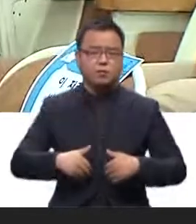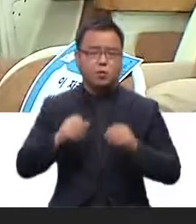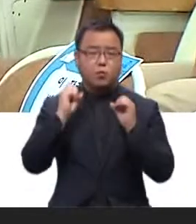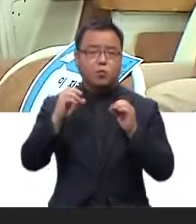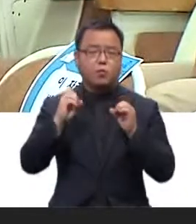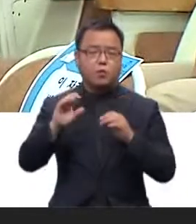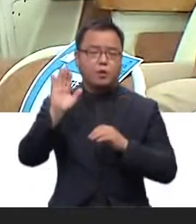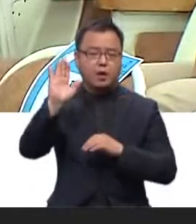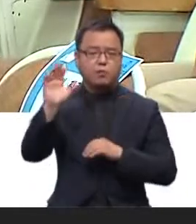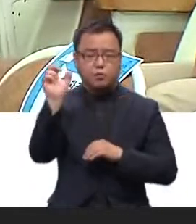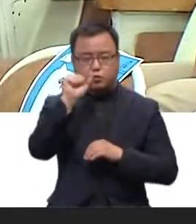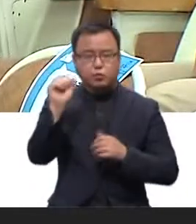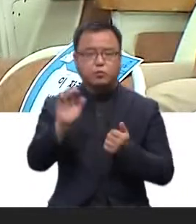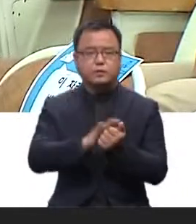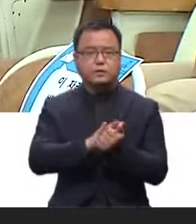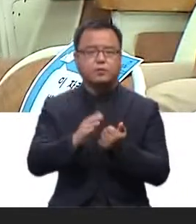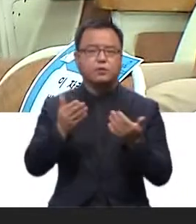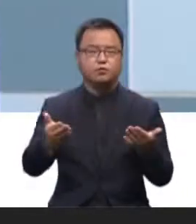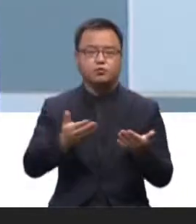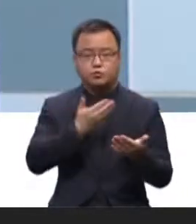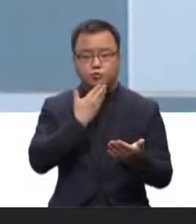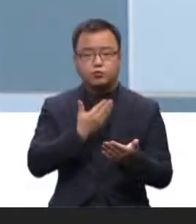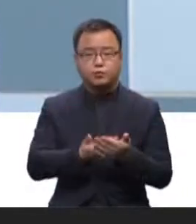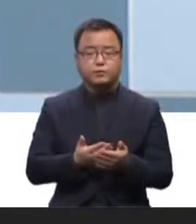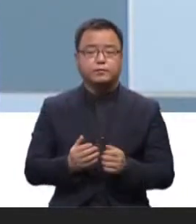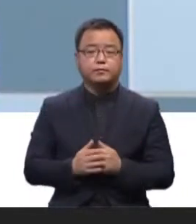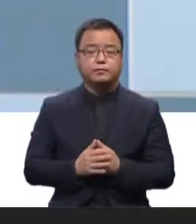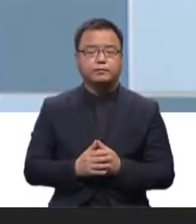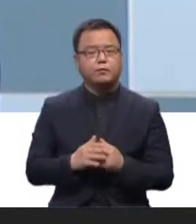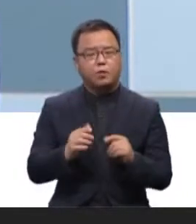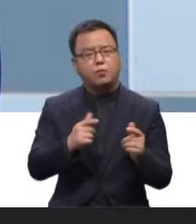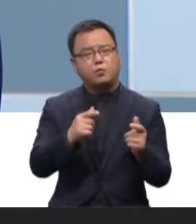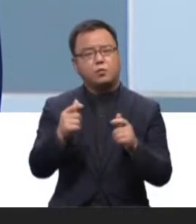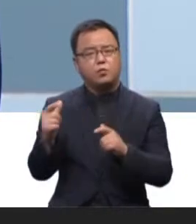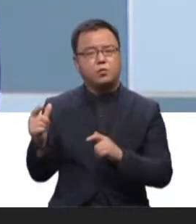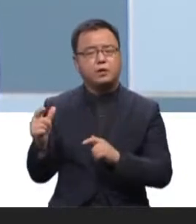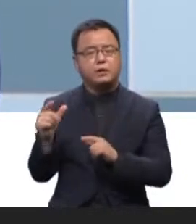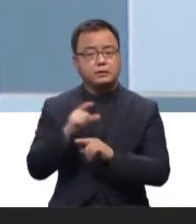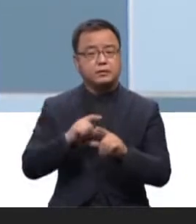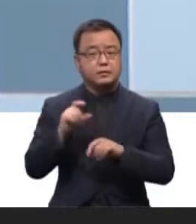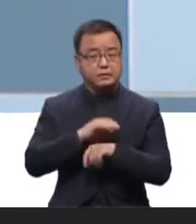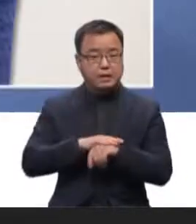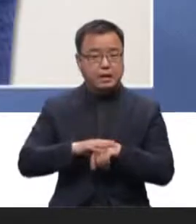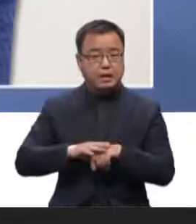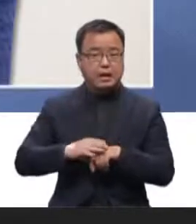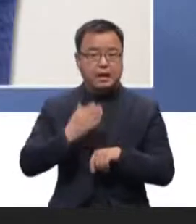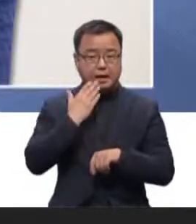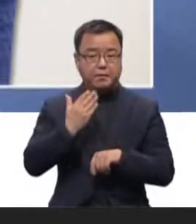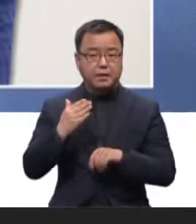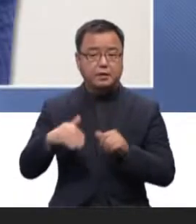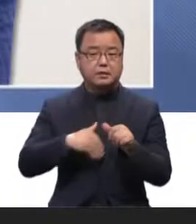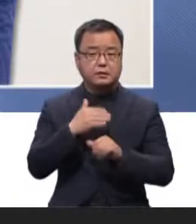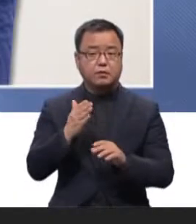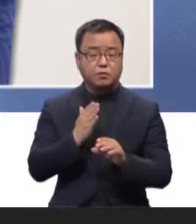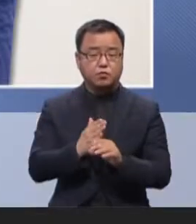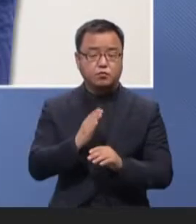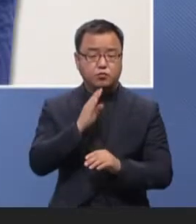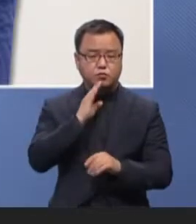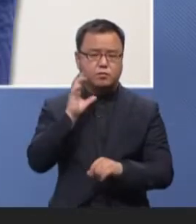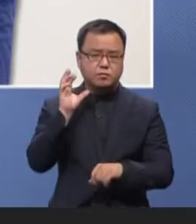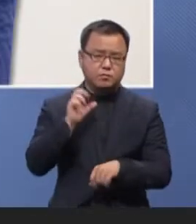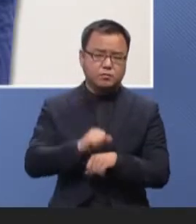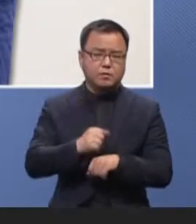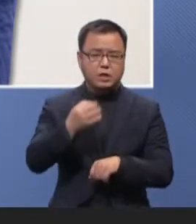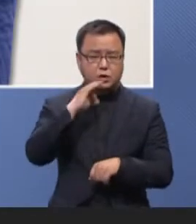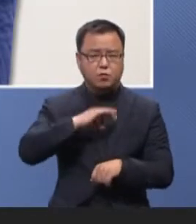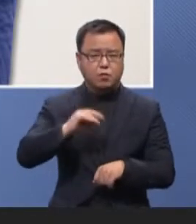앞으로의 양질의 서비스 제공이 관건일 것 같습니다. 이런 부분들이 좀 제대로 되는 상황에서 비로소 이제 효과가 있을